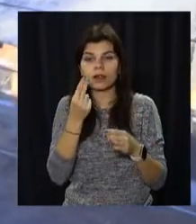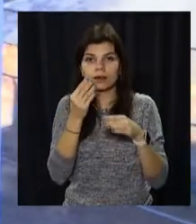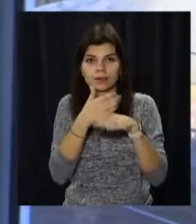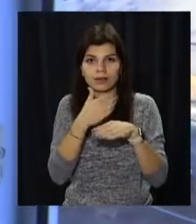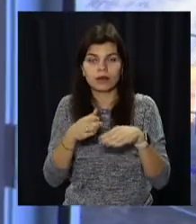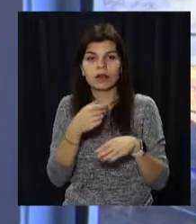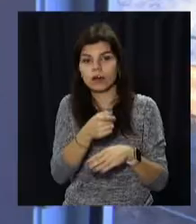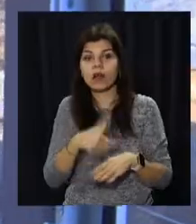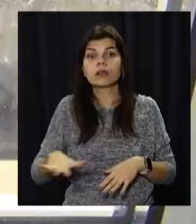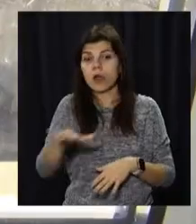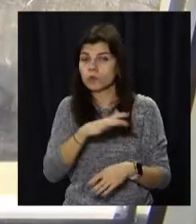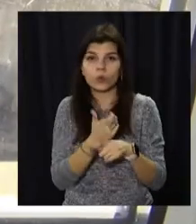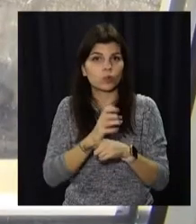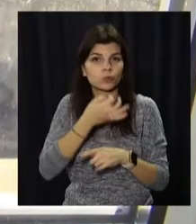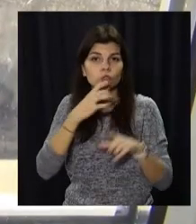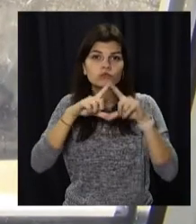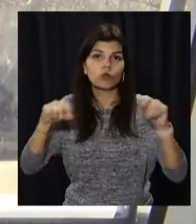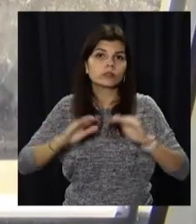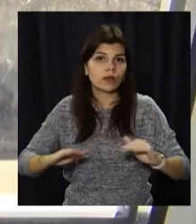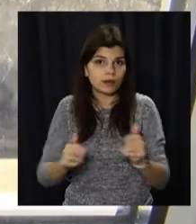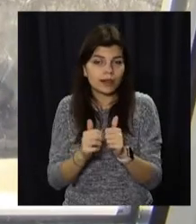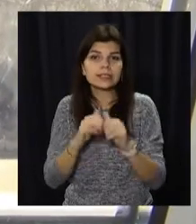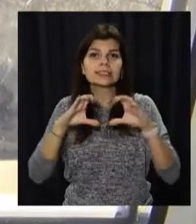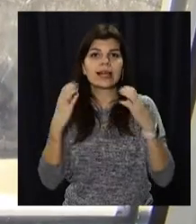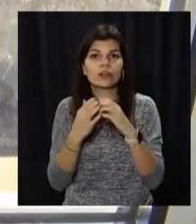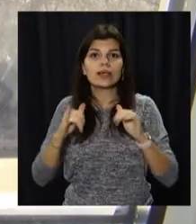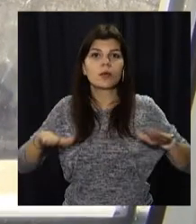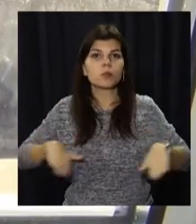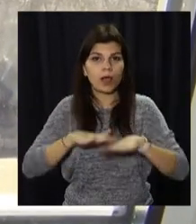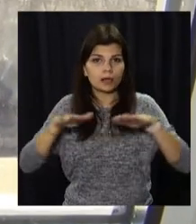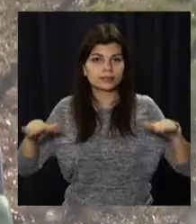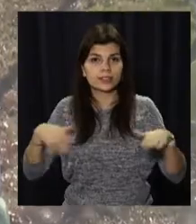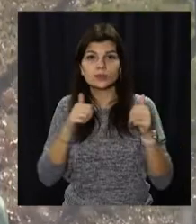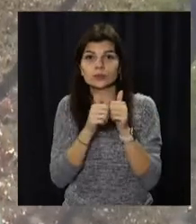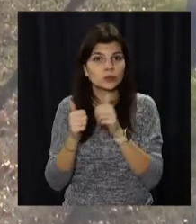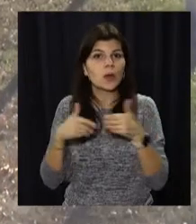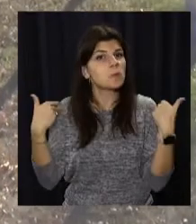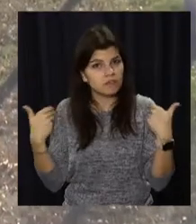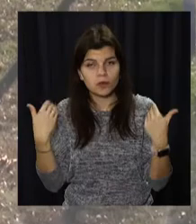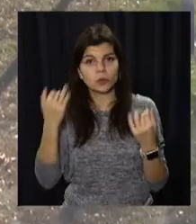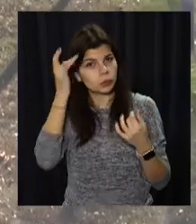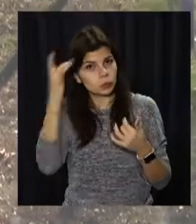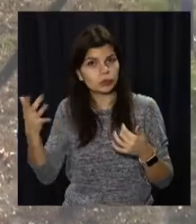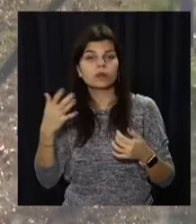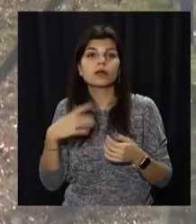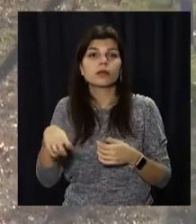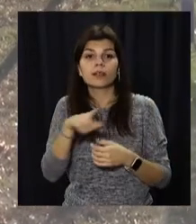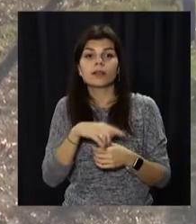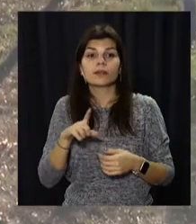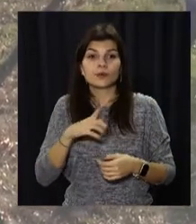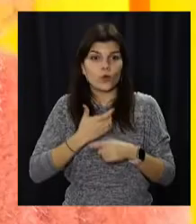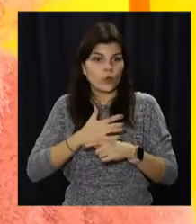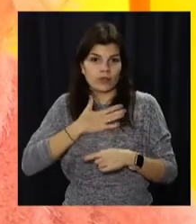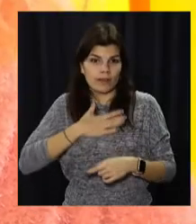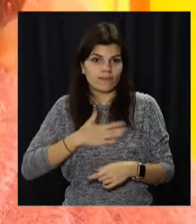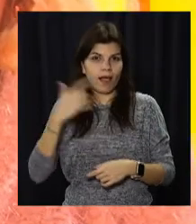Район ділиться до вподоби. Поряд школа, дитсадок, стадіон і басейн. Сусіди привітні. А те, що вона господиня квартири, приємно